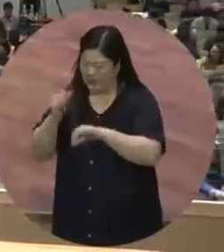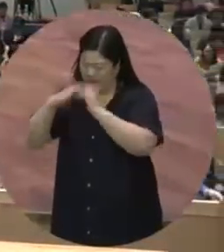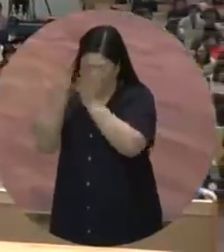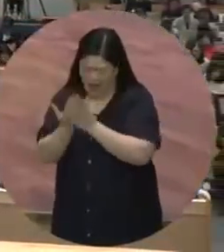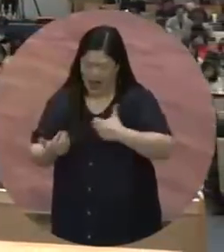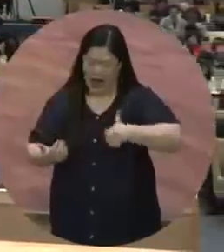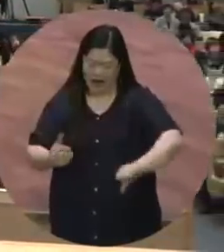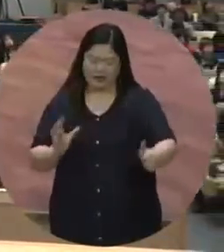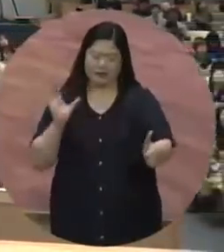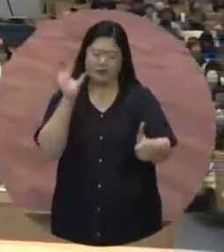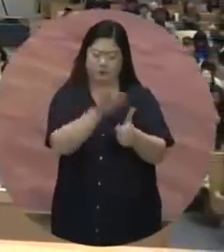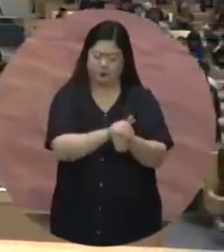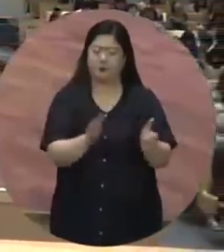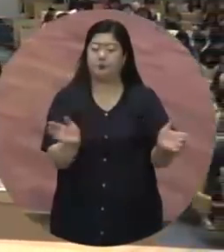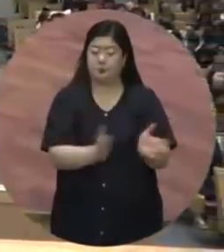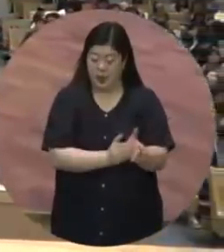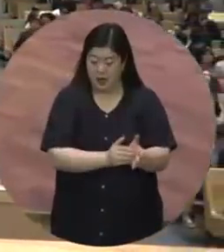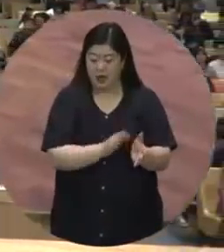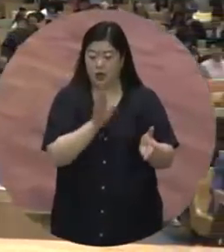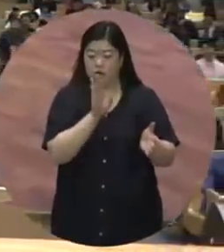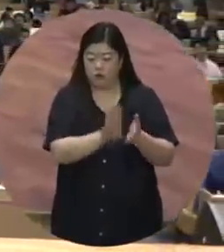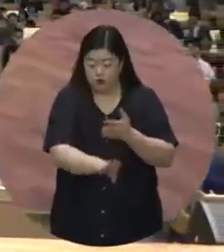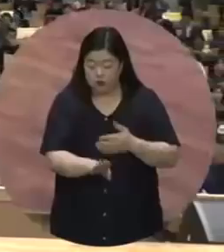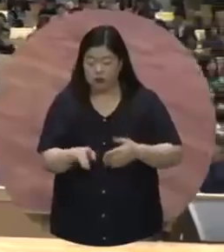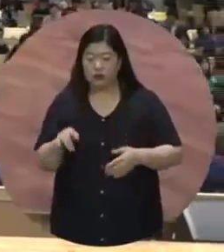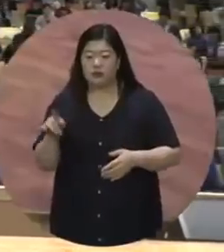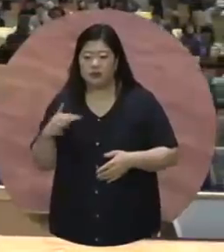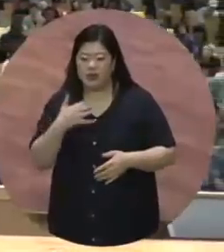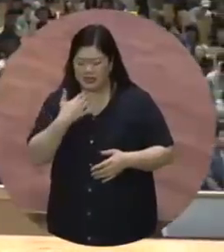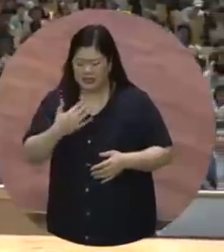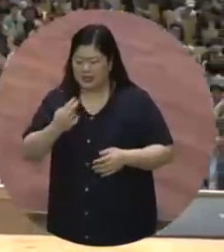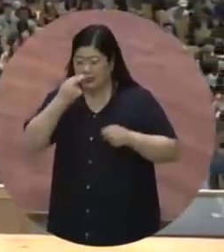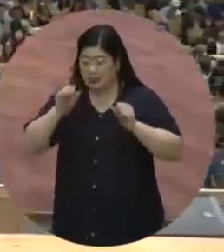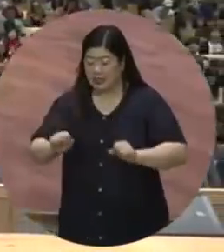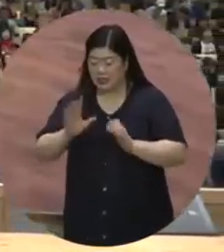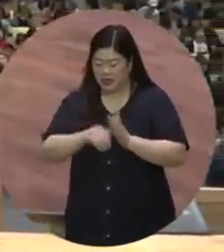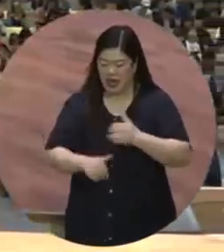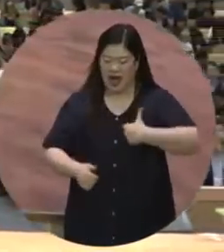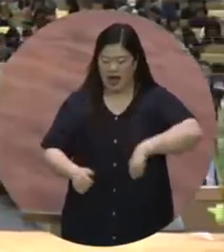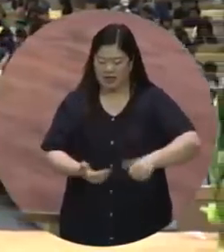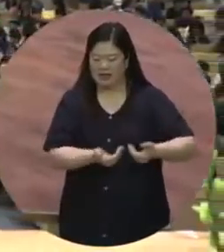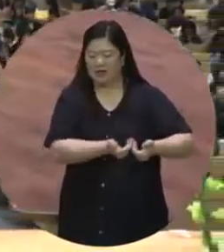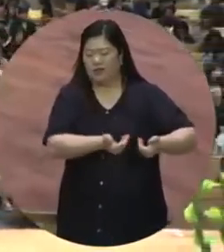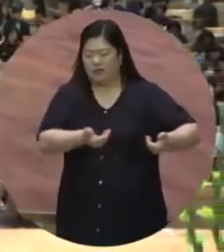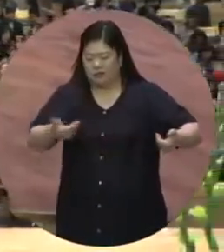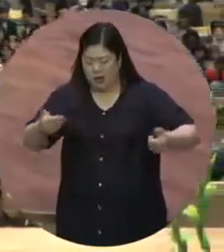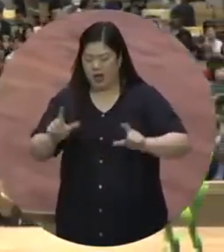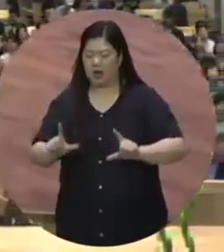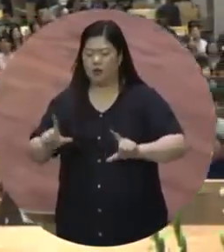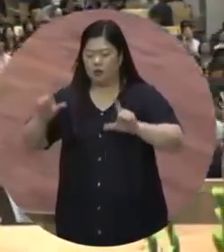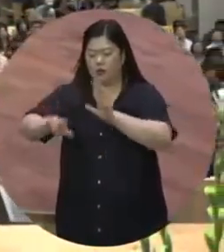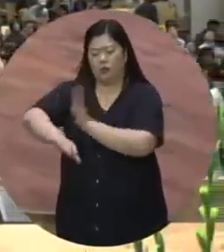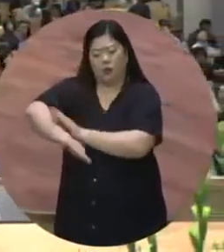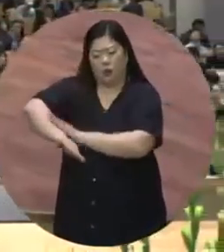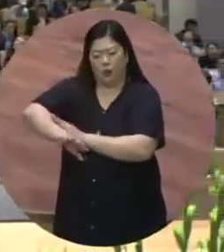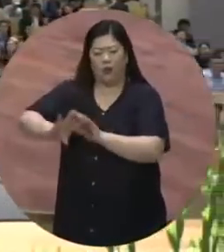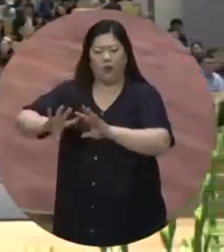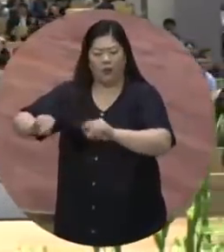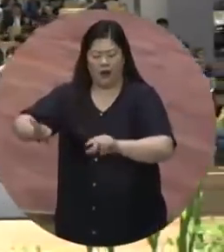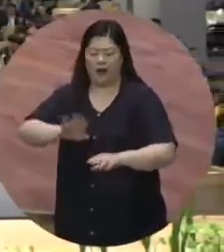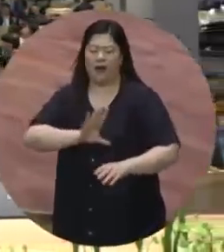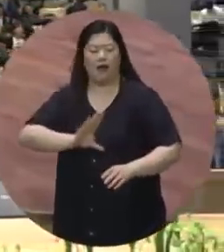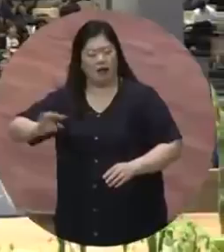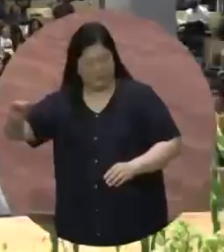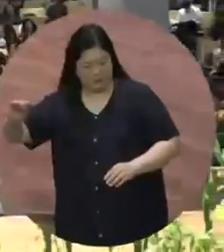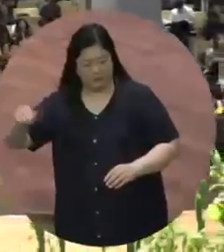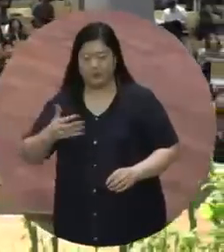서자들에게도 재산을 주어 자기 생전에 그들로 하여금 자기 아들 이삭을 떠나 동방꽃 동쪽 땅으로 가게 하였더라.